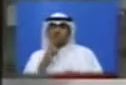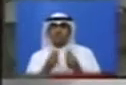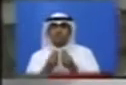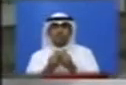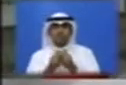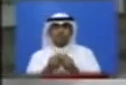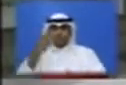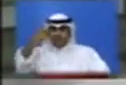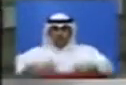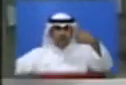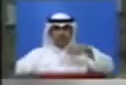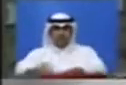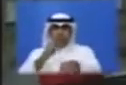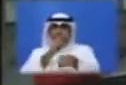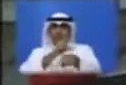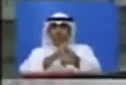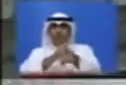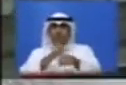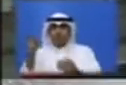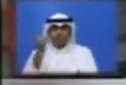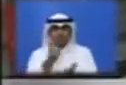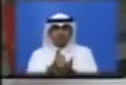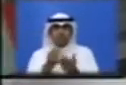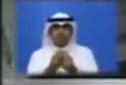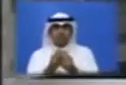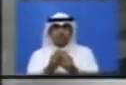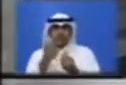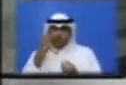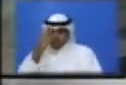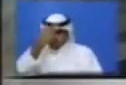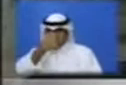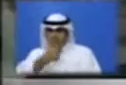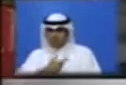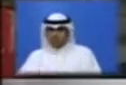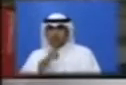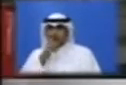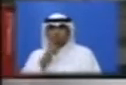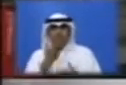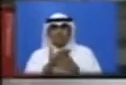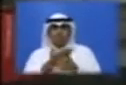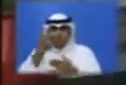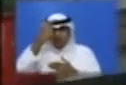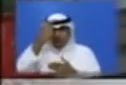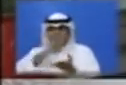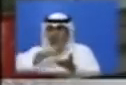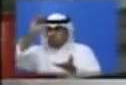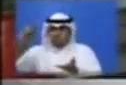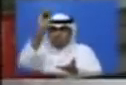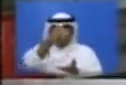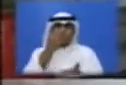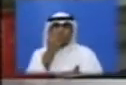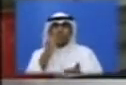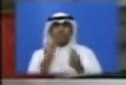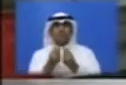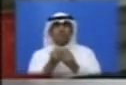فحص طبي شامل على الذبيحة، خاصة أن يتم هذا الفحص قبل الذبح، هذه